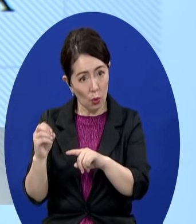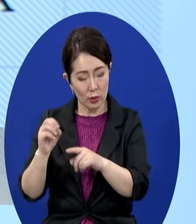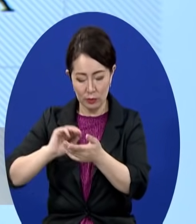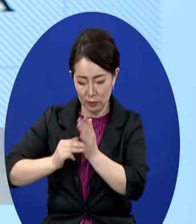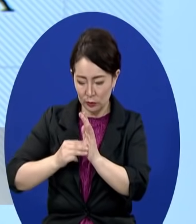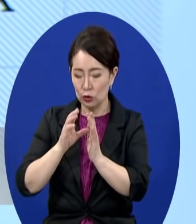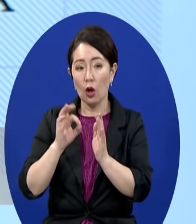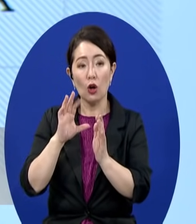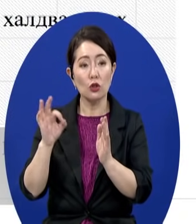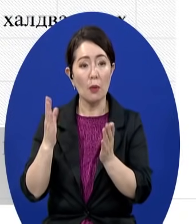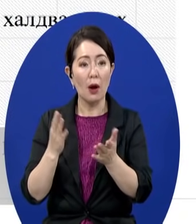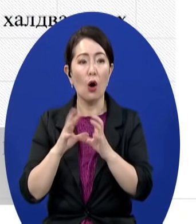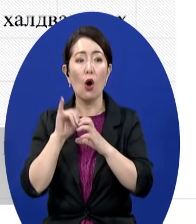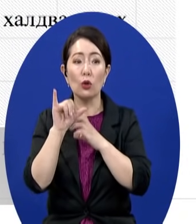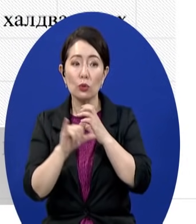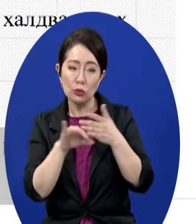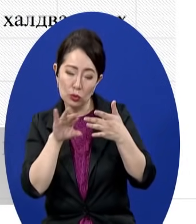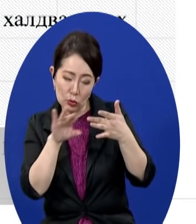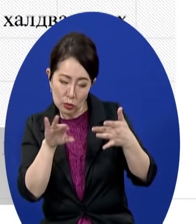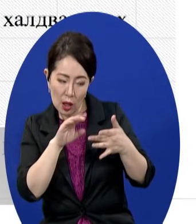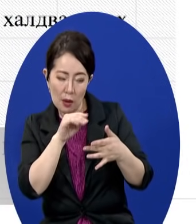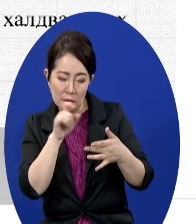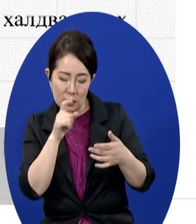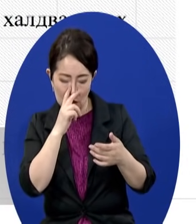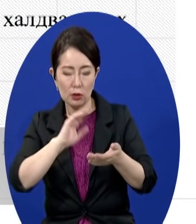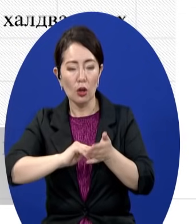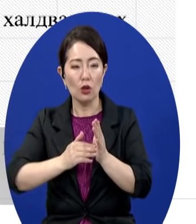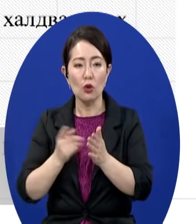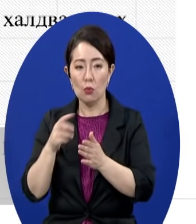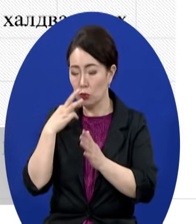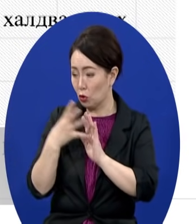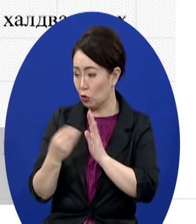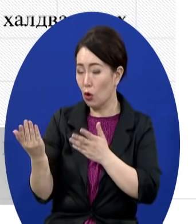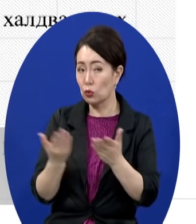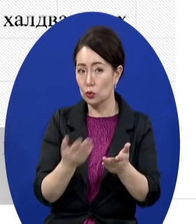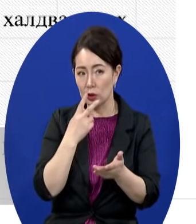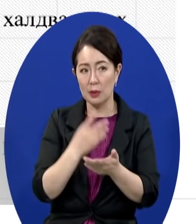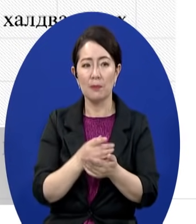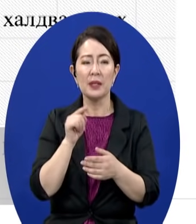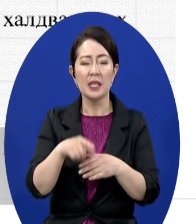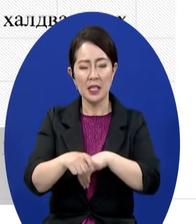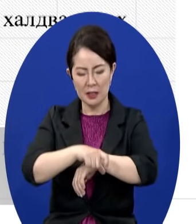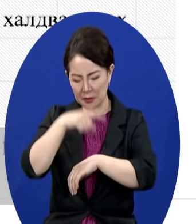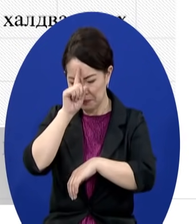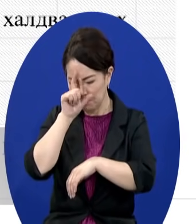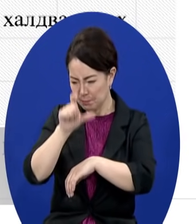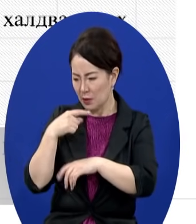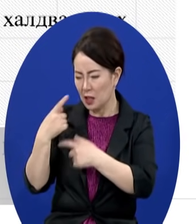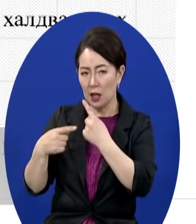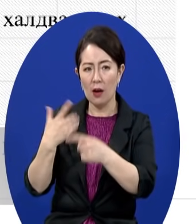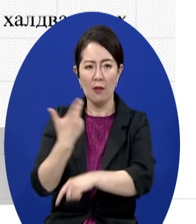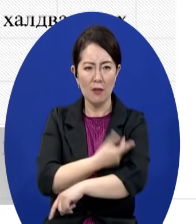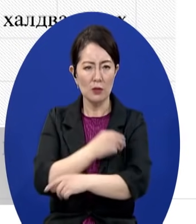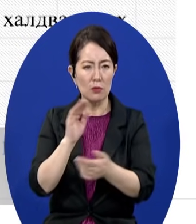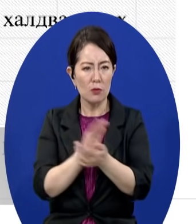тавга. Энэ одоо юу гэдэг нь олон улсын дунджийн хэмжээний ийм тооцоолоо гэсэн ийм нөлөөллийг үзүүлж байгаа юм. За эрдэмтдийн хувьд бол вакцины хурдыг бол